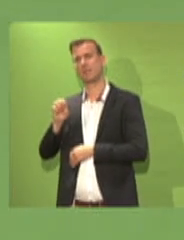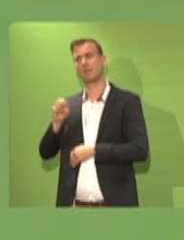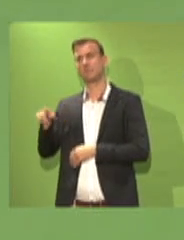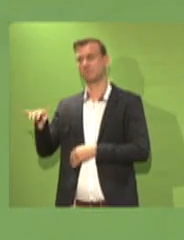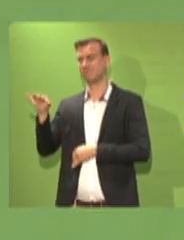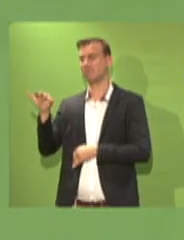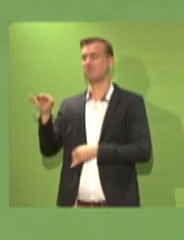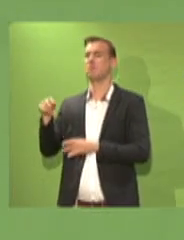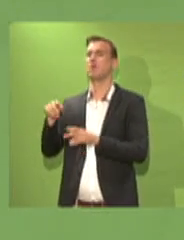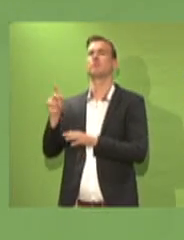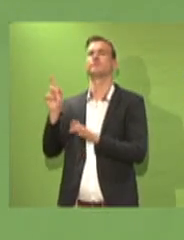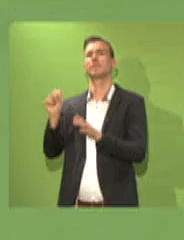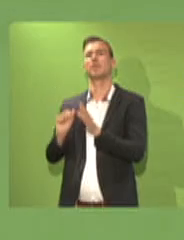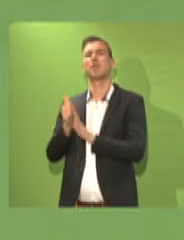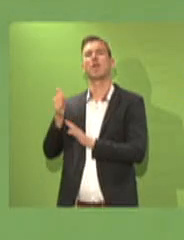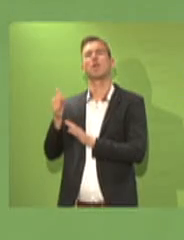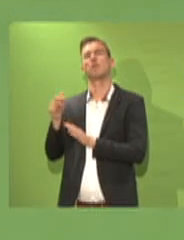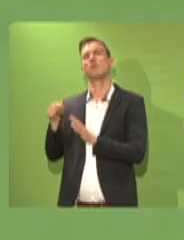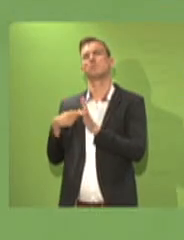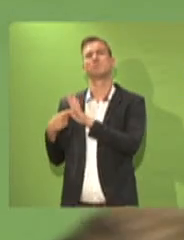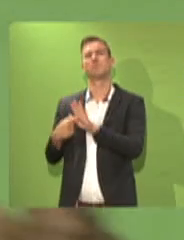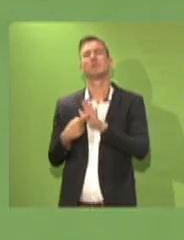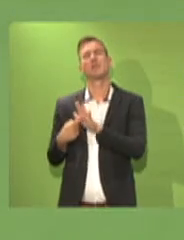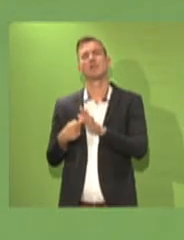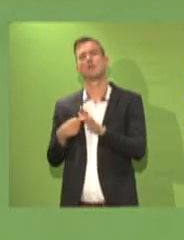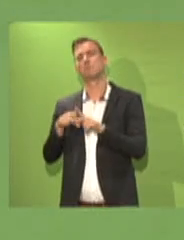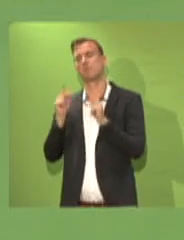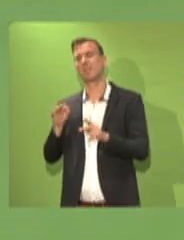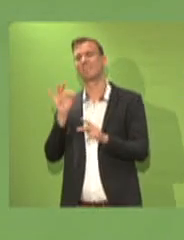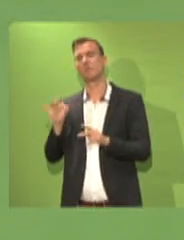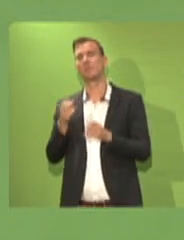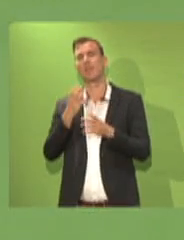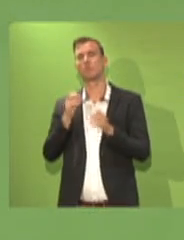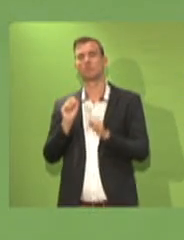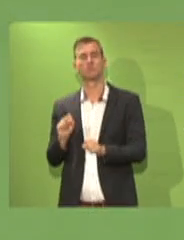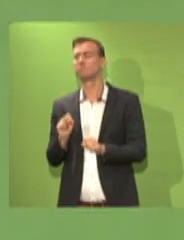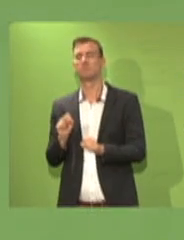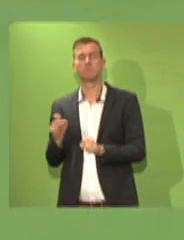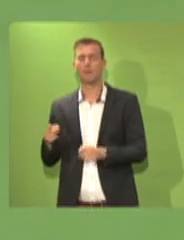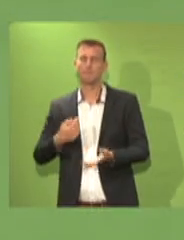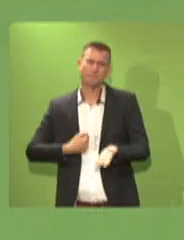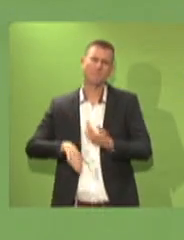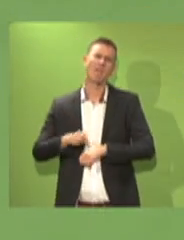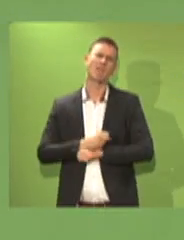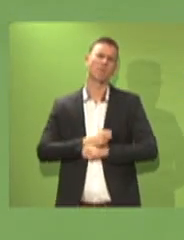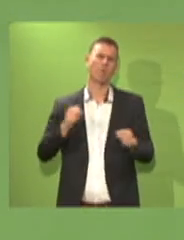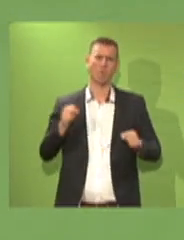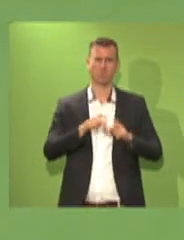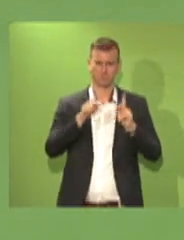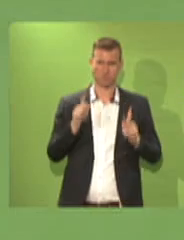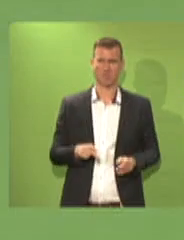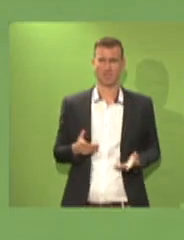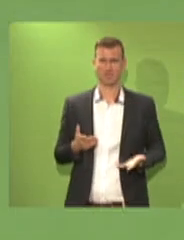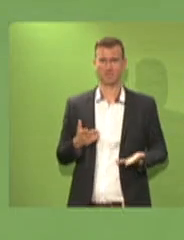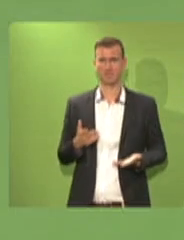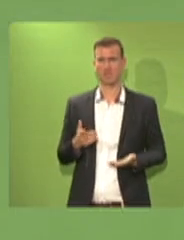Leuchtturmprojekt, was Naturschutz betrifft, sondern ich glaube, das ist ein viel größeres Projekt. Das ist auch etwas, was